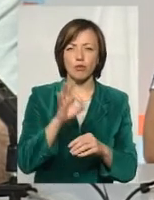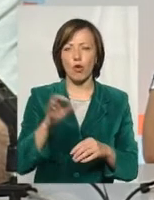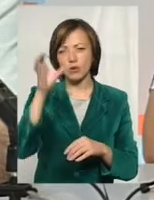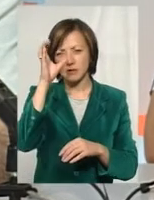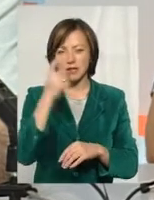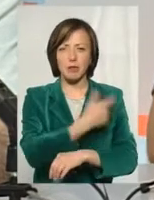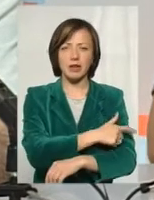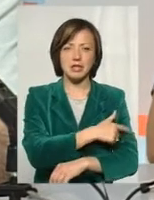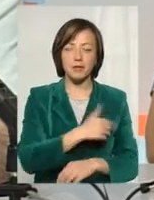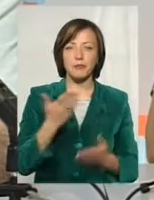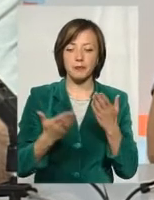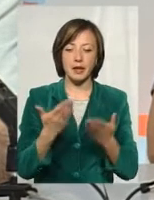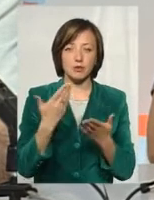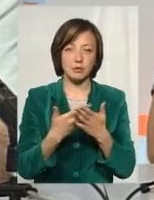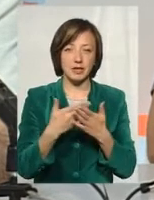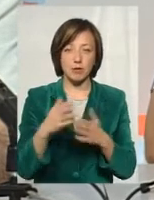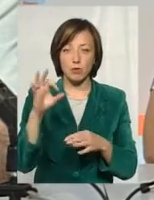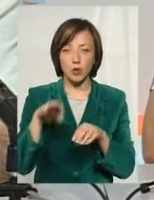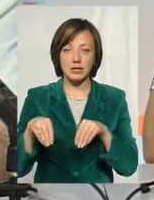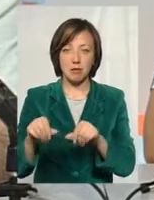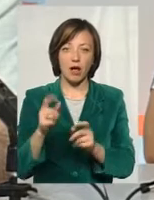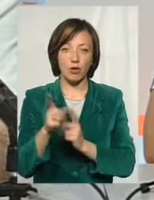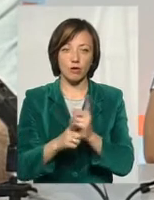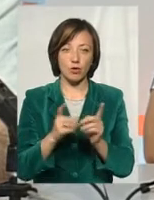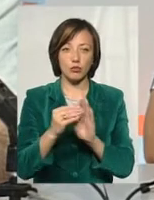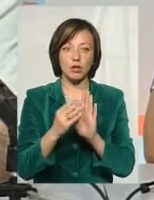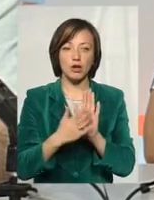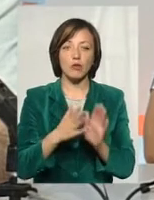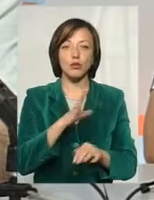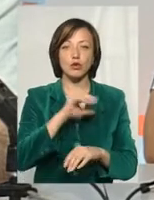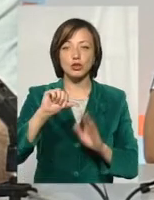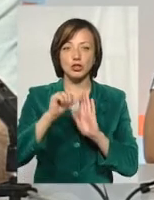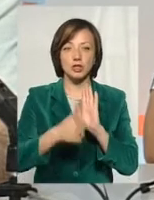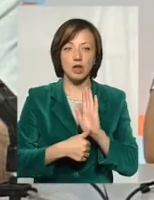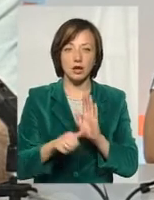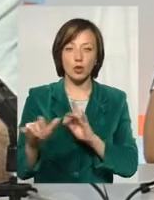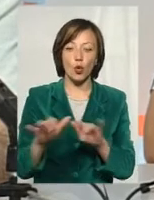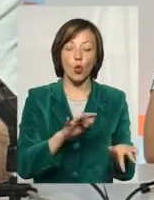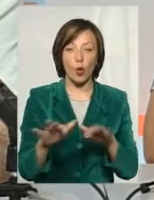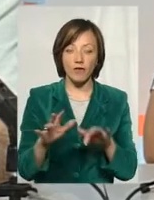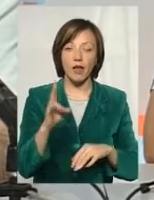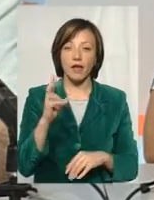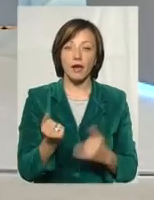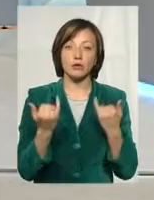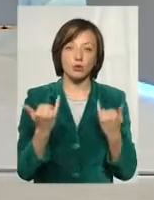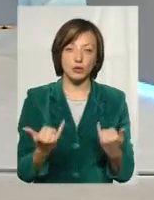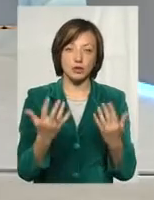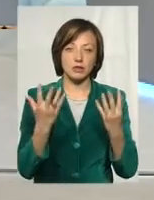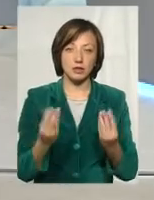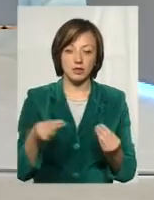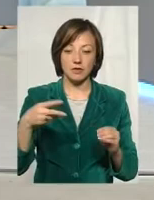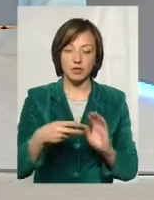освіті, по медицині, якщо брати земельну реформу, то було 16 кроків. На сьогоднішній день, станом